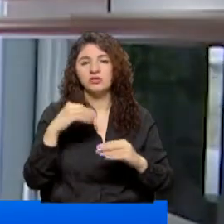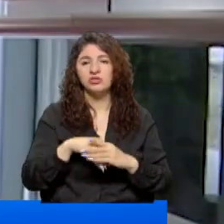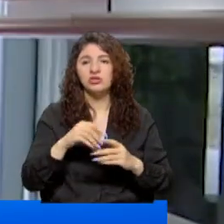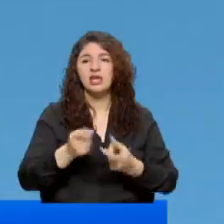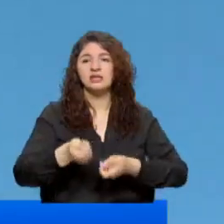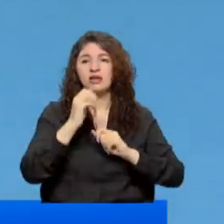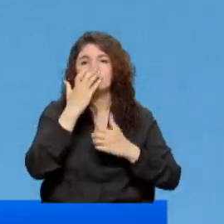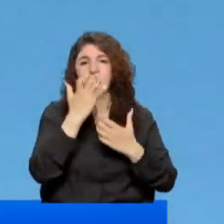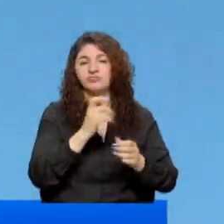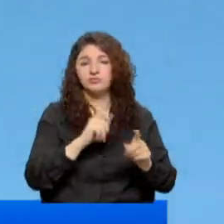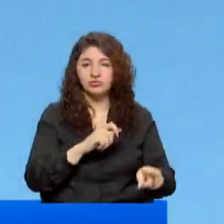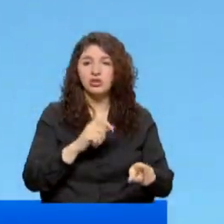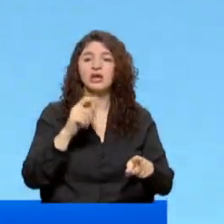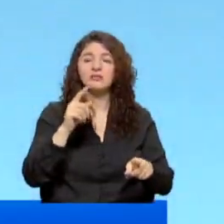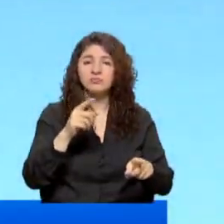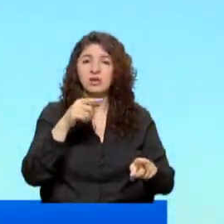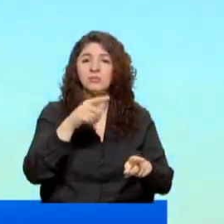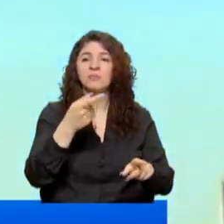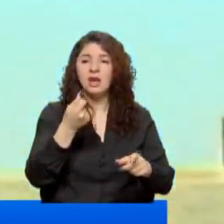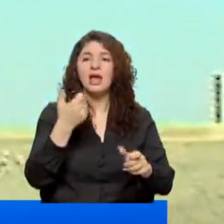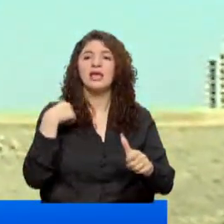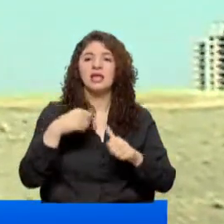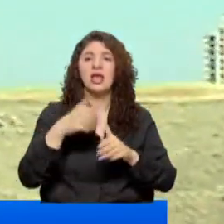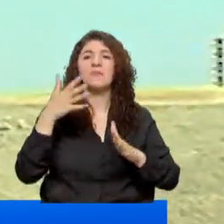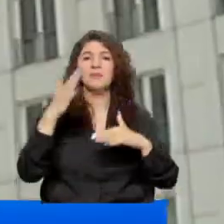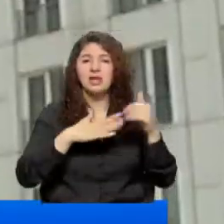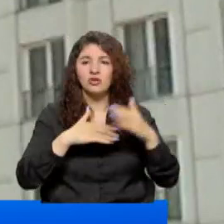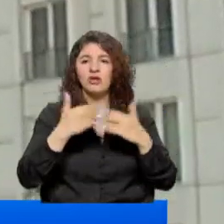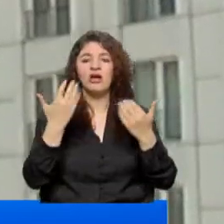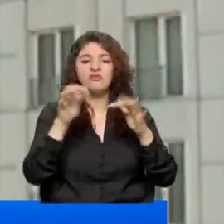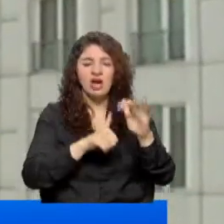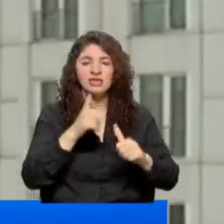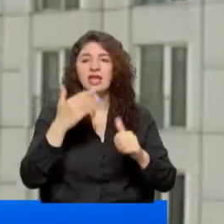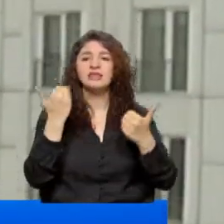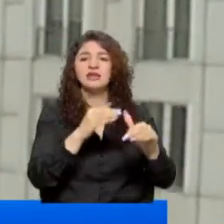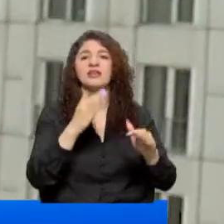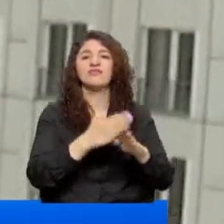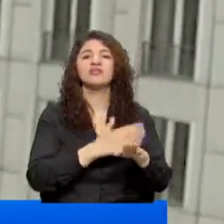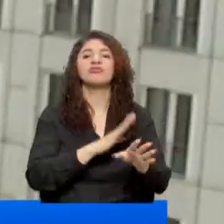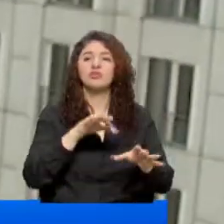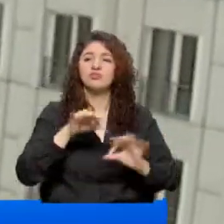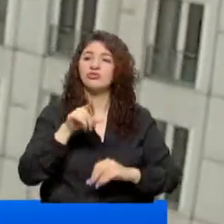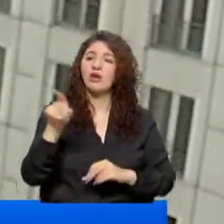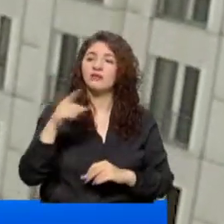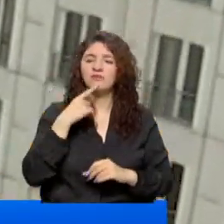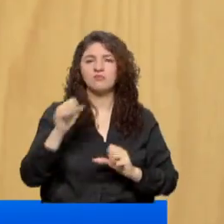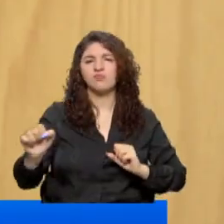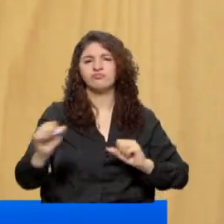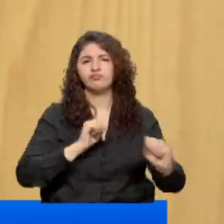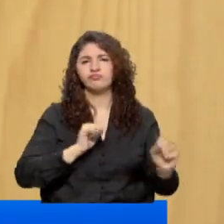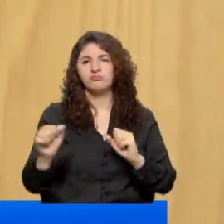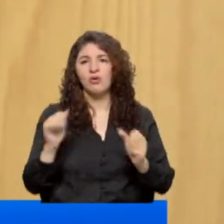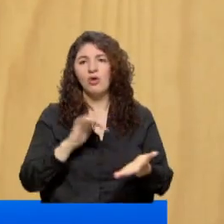için kredi kullandırılacak muhalefet para yine betona ranta destek vatandaşı değil mi bu ve diyerek tepki